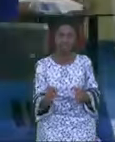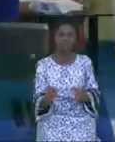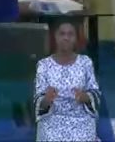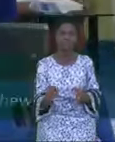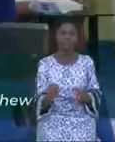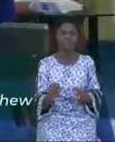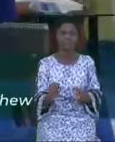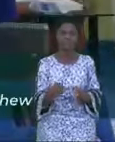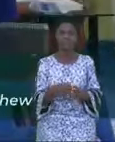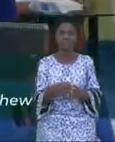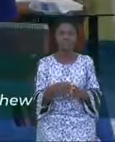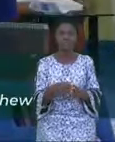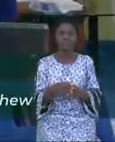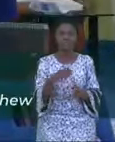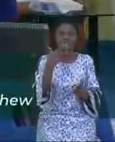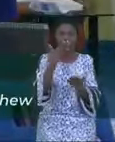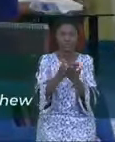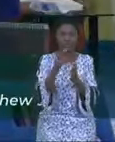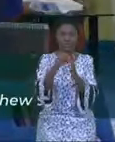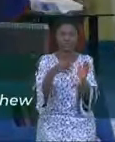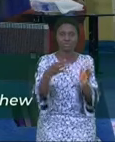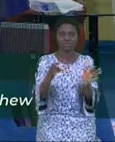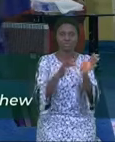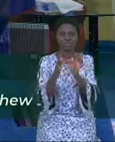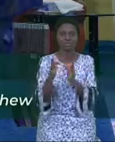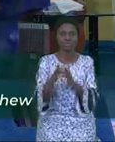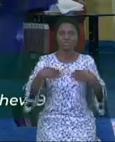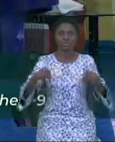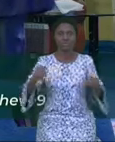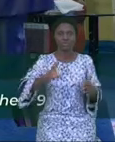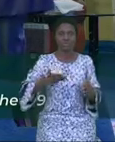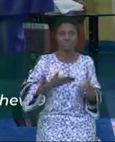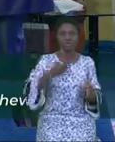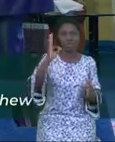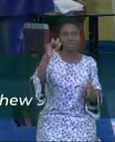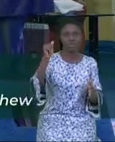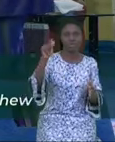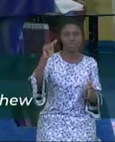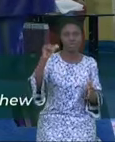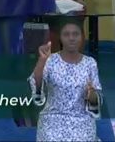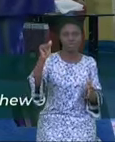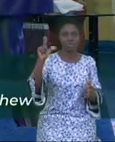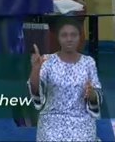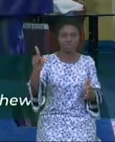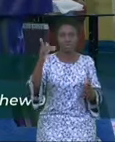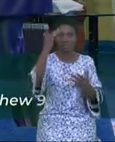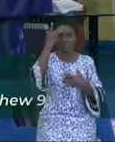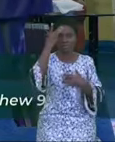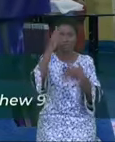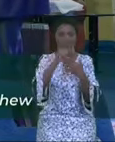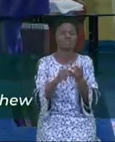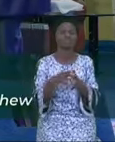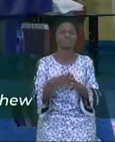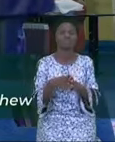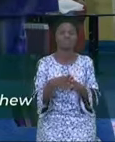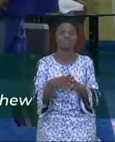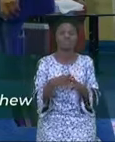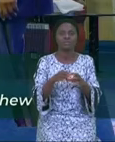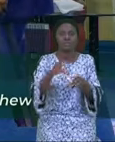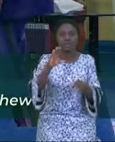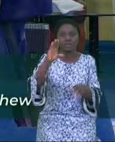des apôtres chapitres 10 verset 38 actes chapitre 10 verset